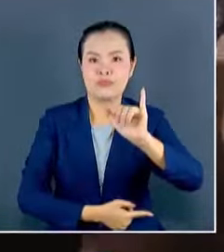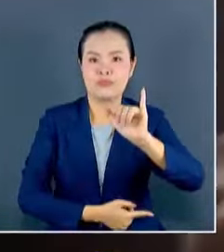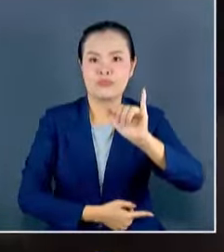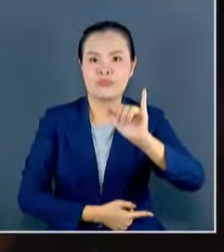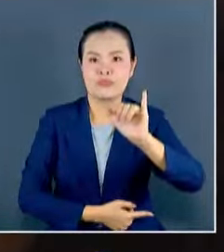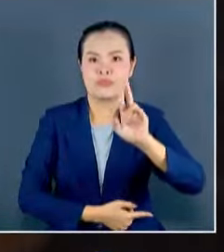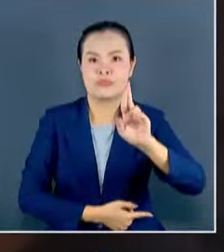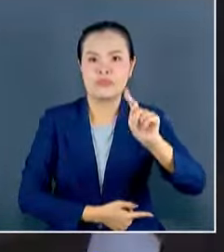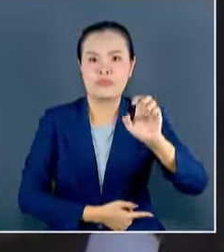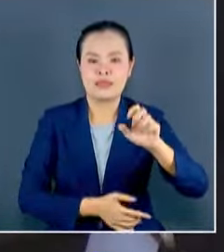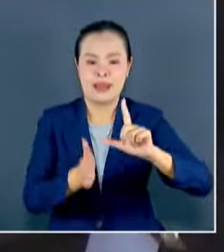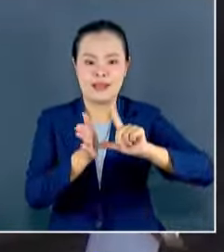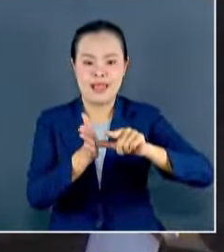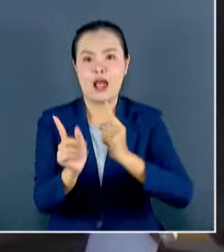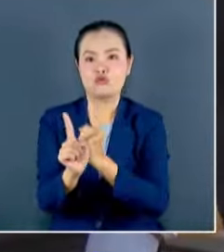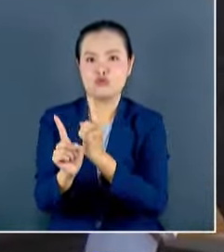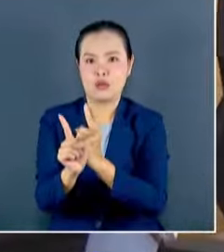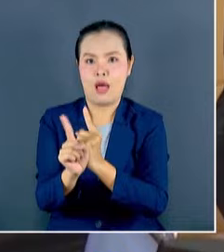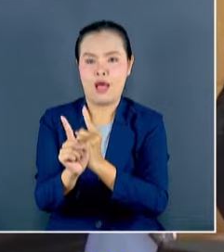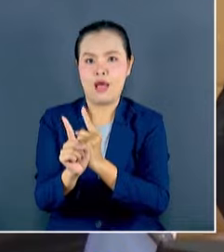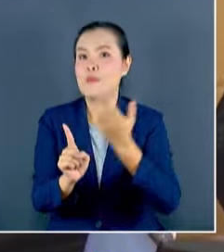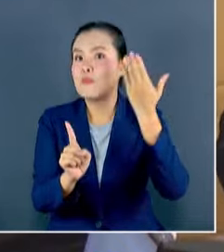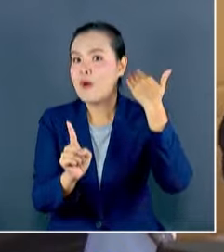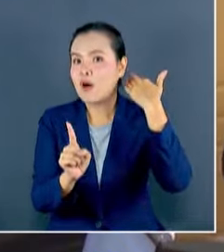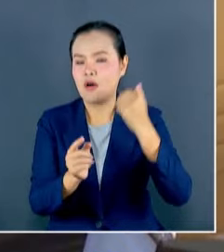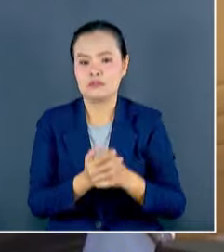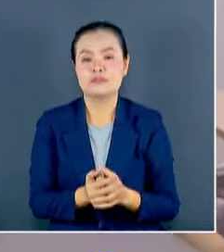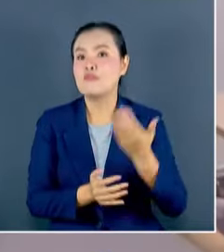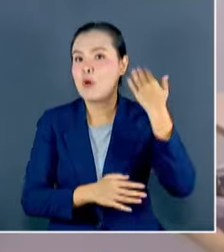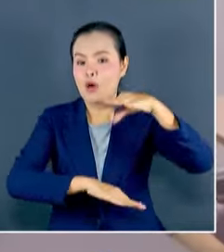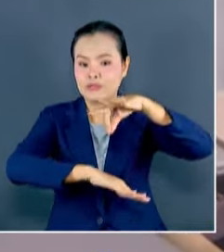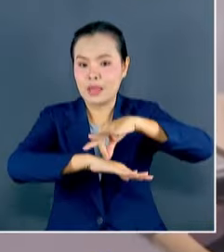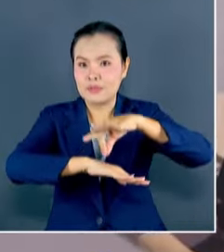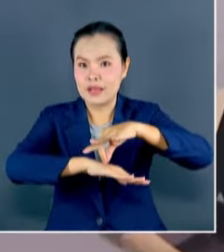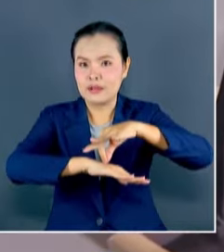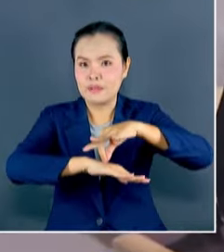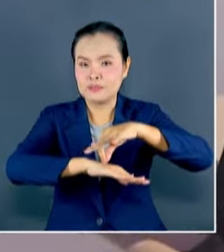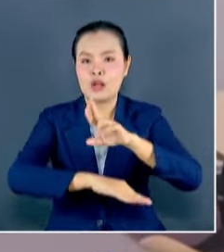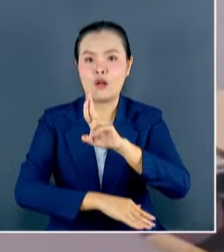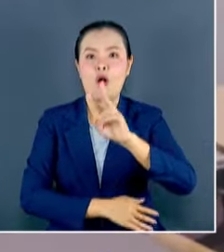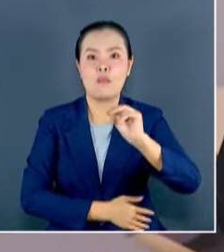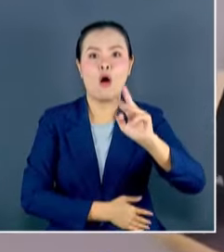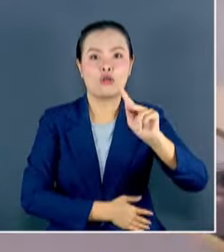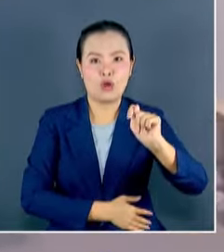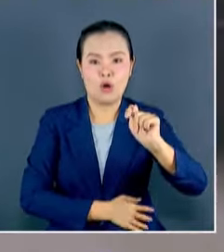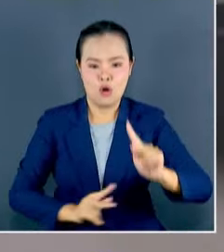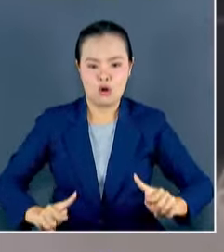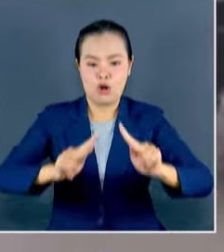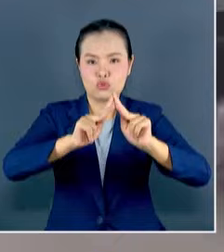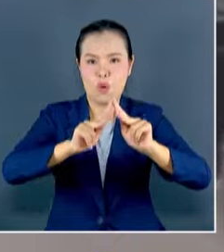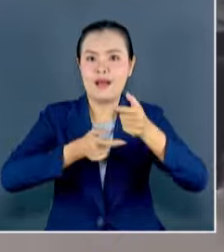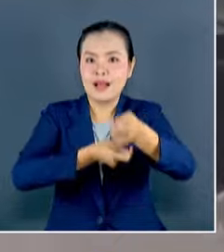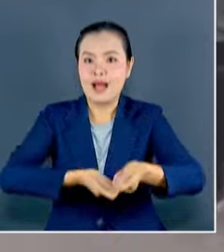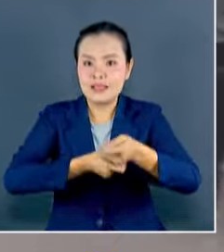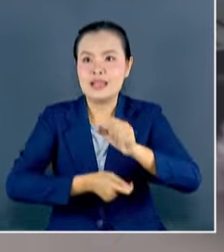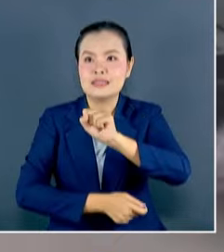อดีตเลขาส่วนตัวของคุณเฉลิมชัยศรีอ่อนซึ่งสมัยนั้นเนี่ยคุณเฉลิมชัยเป็นรัฐมนตรีว่าการกระทรวงเกษตรและส